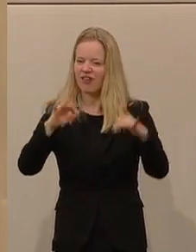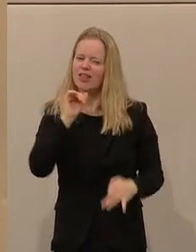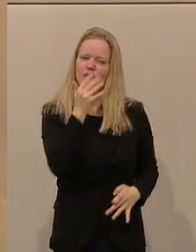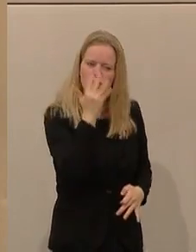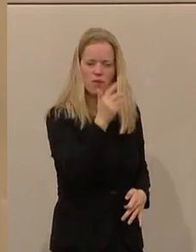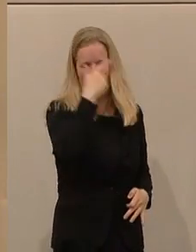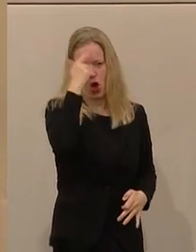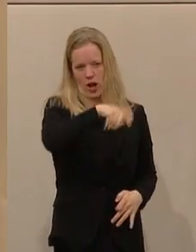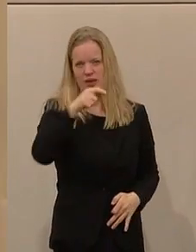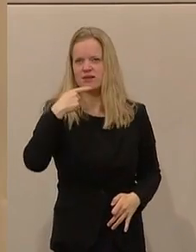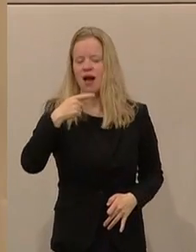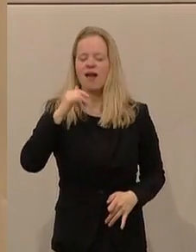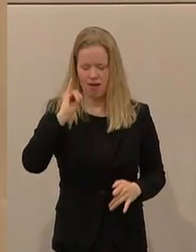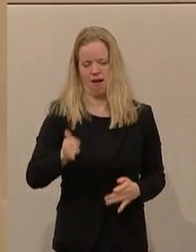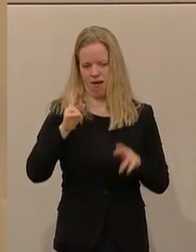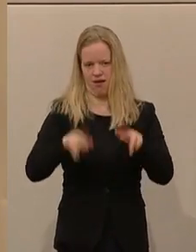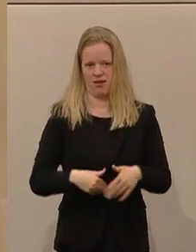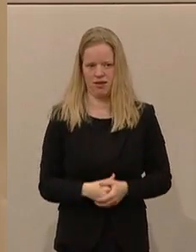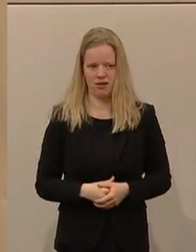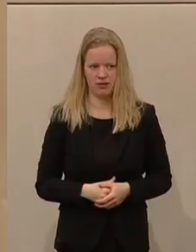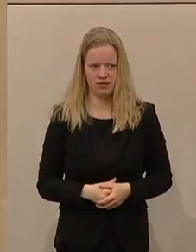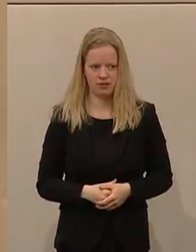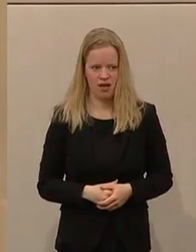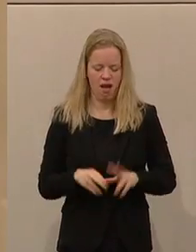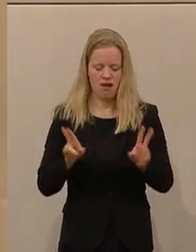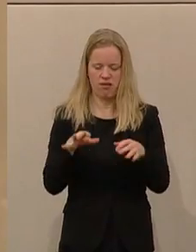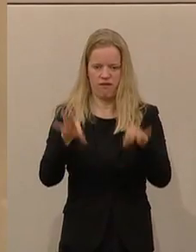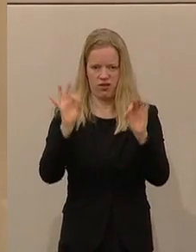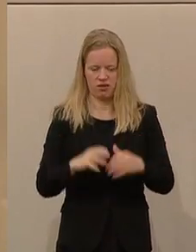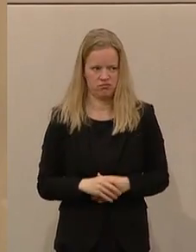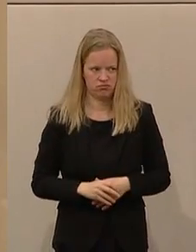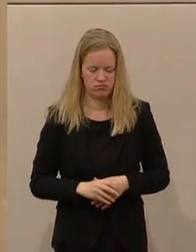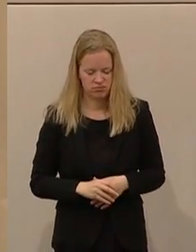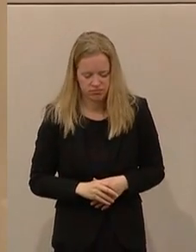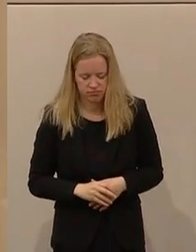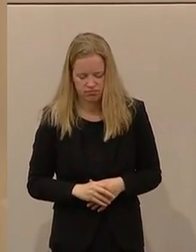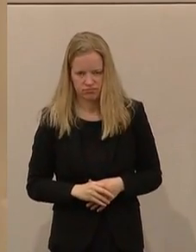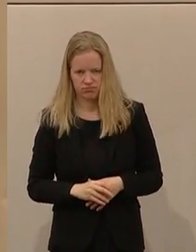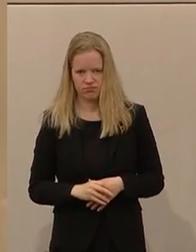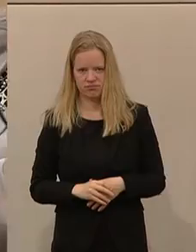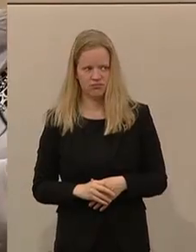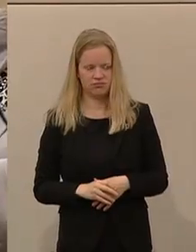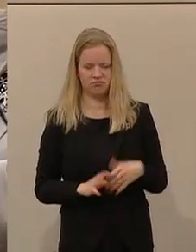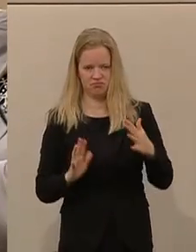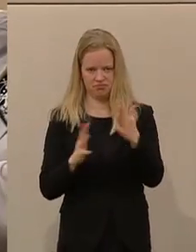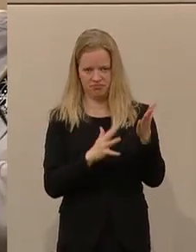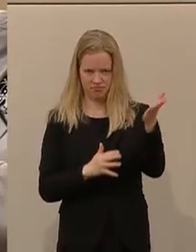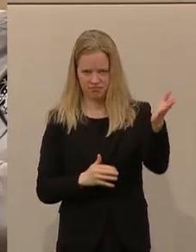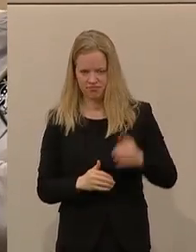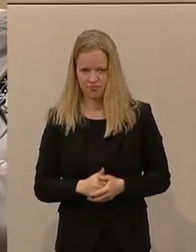Leute, die sagen, das ist richtig. Keine fünf Leute finden Sie. Keine fünf Personen.